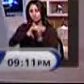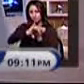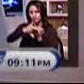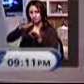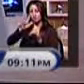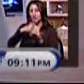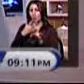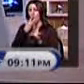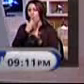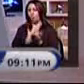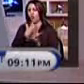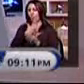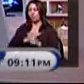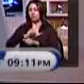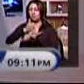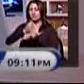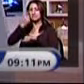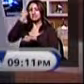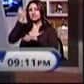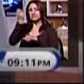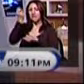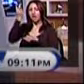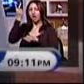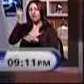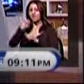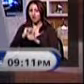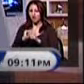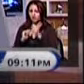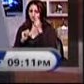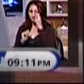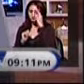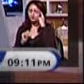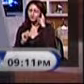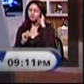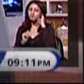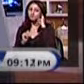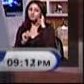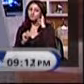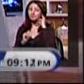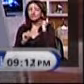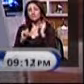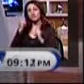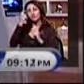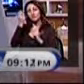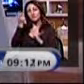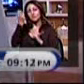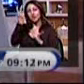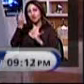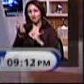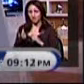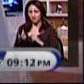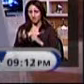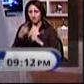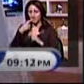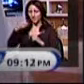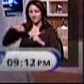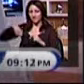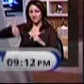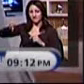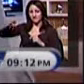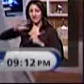منظوره هو الشخص في التغيير. هو ده اللي قاله السيد وزير الثقافة في حواره على الفساد. لا مؤاخذة، هو القضاء على الفساد ده مش ليه خطوات ادارية ولا